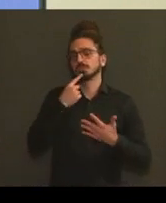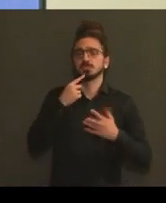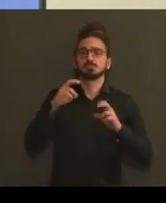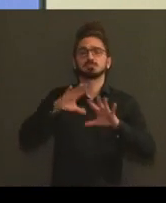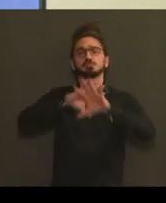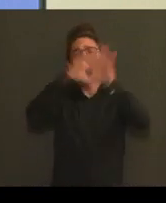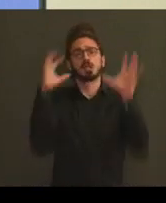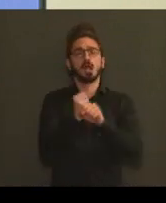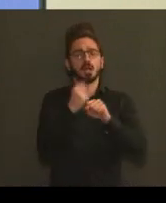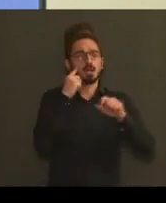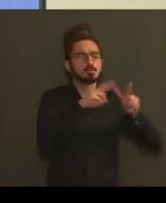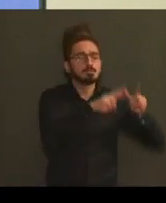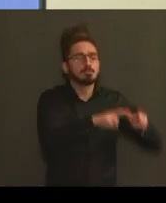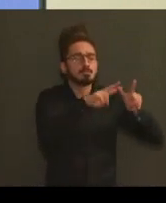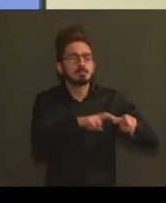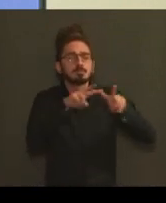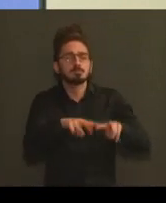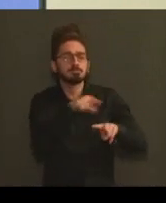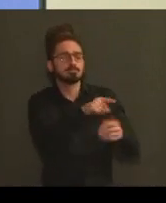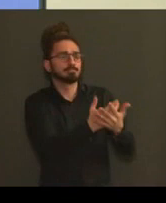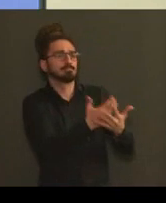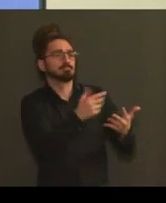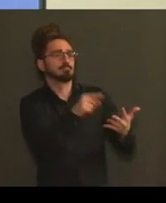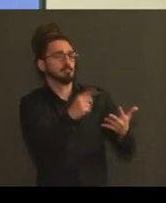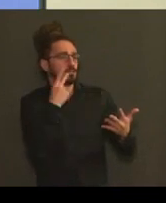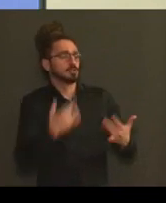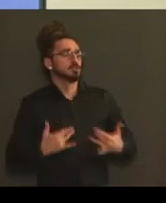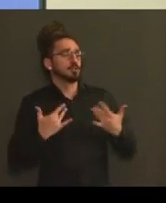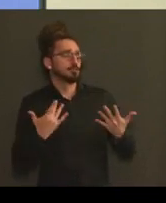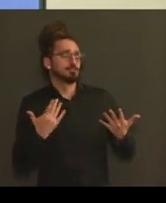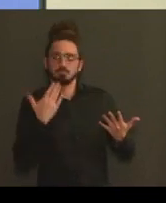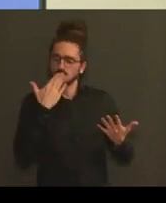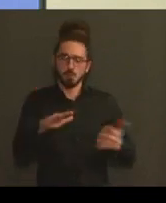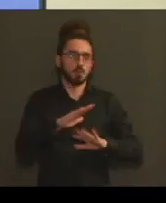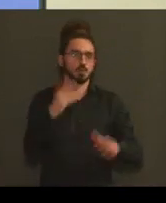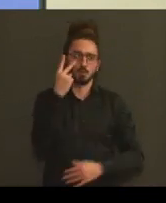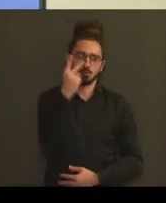nouvelles informations, que 2 injections de vaccin à tout le monde est plus sûr pour notre population.